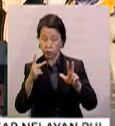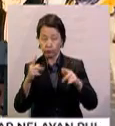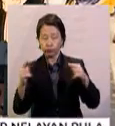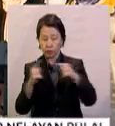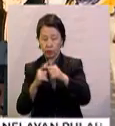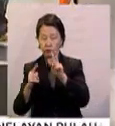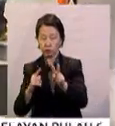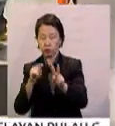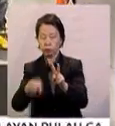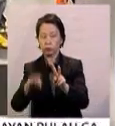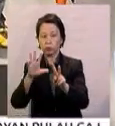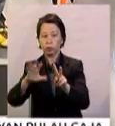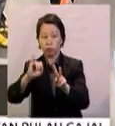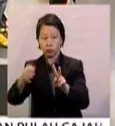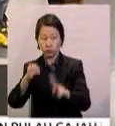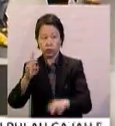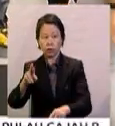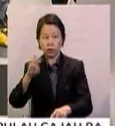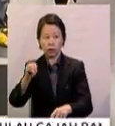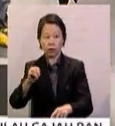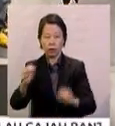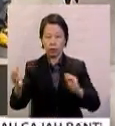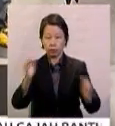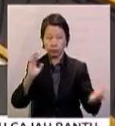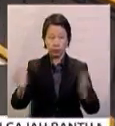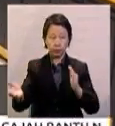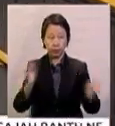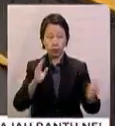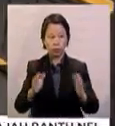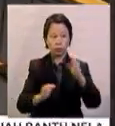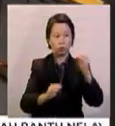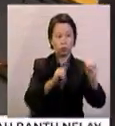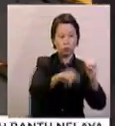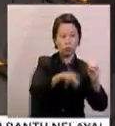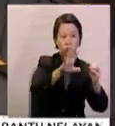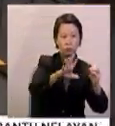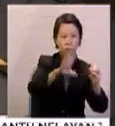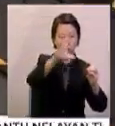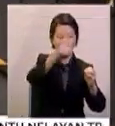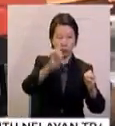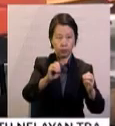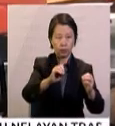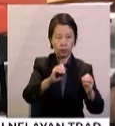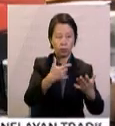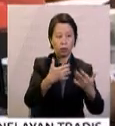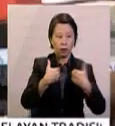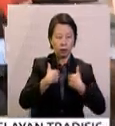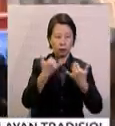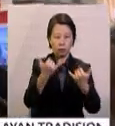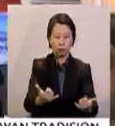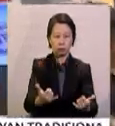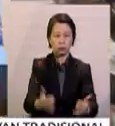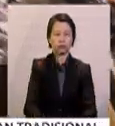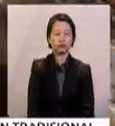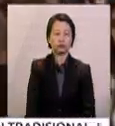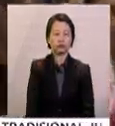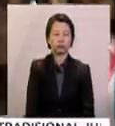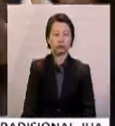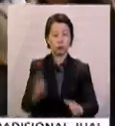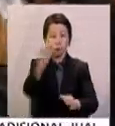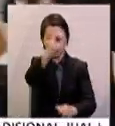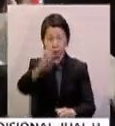hingga RM2.5 juta berbanding kadar 0.5% yang dikenakan ketika ini.